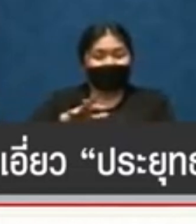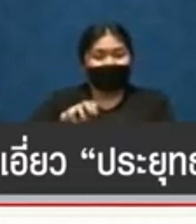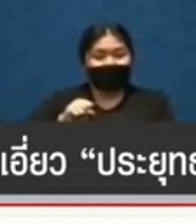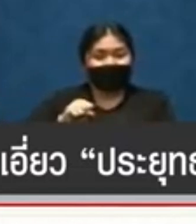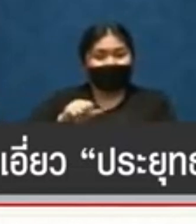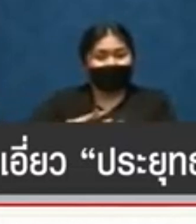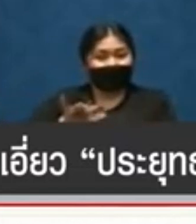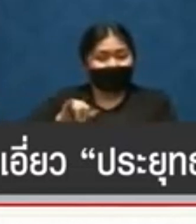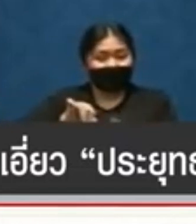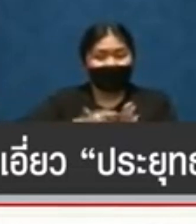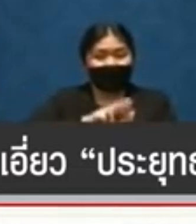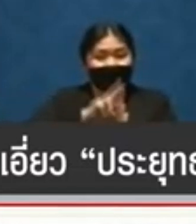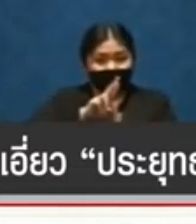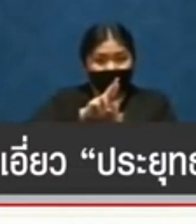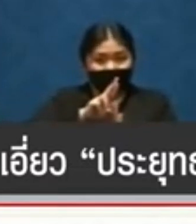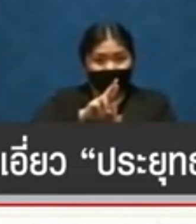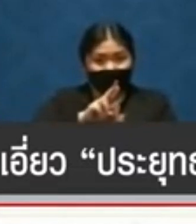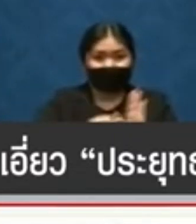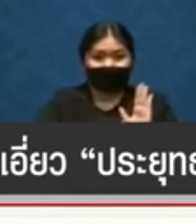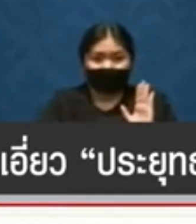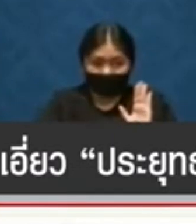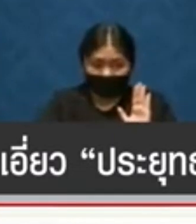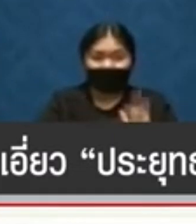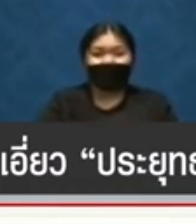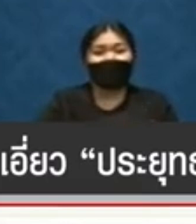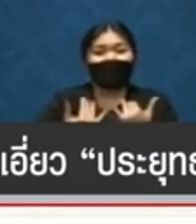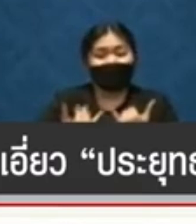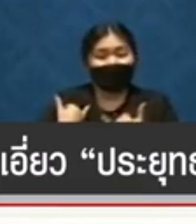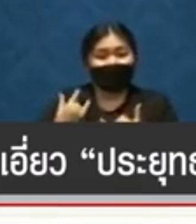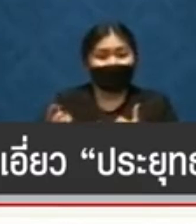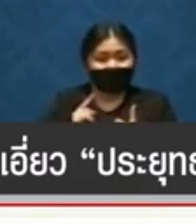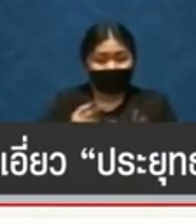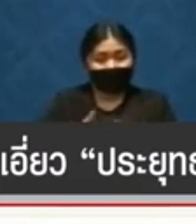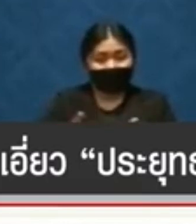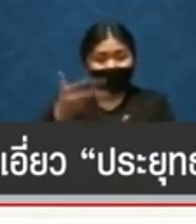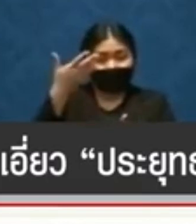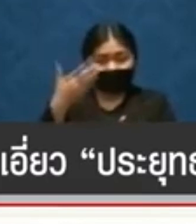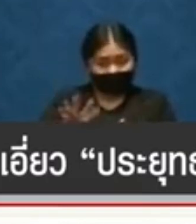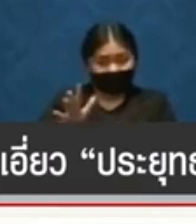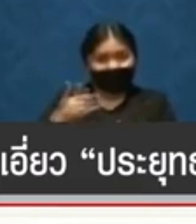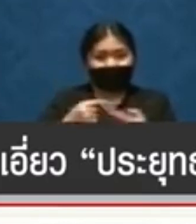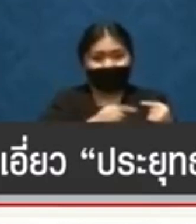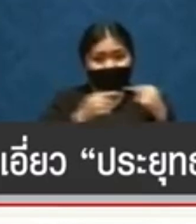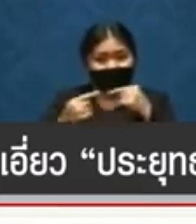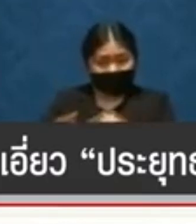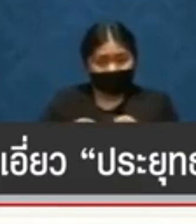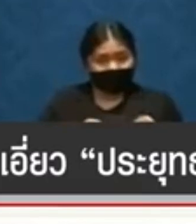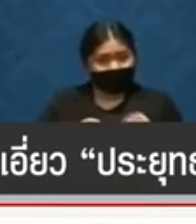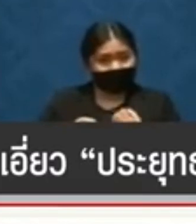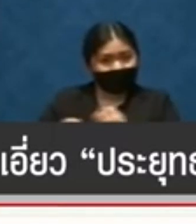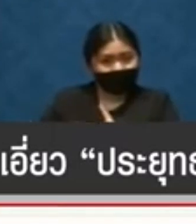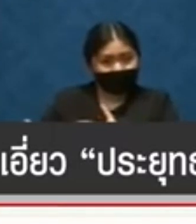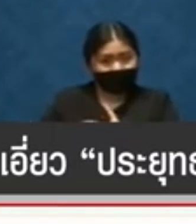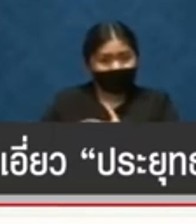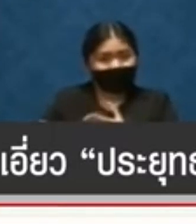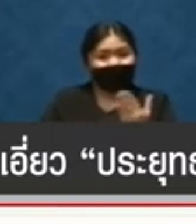รับประโยชน์จากคนคนนั้นคือพลเอกประยุทธ์โดยเค้าบอกว่าคำตอบก็คือว่าเนื้อที่ 2งาน 17